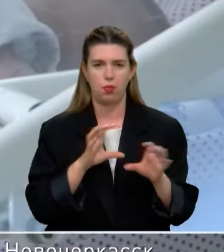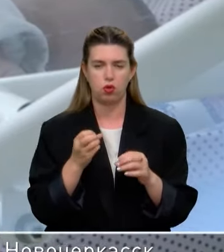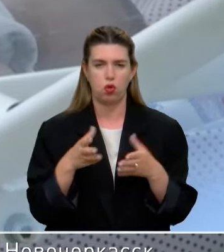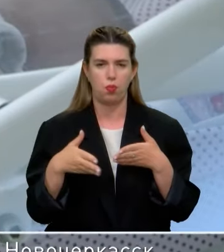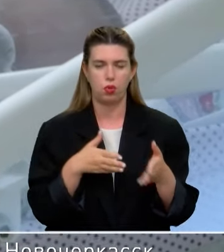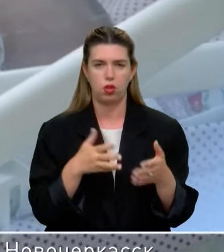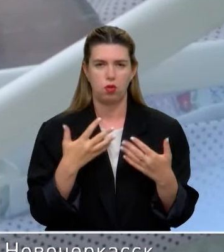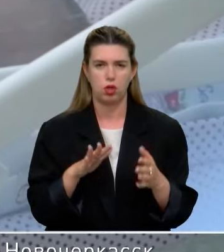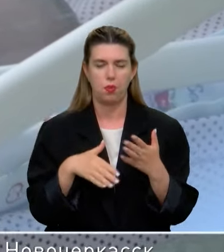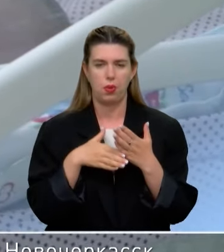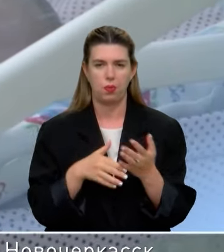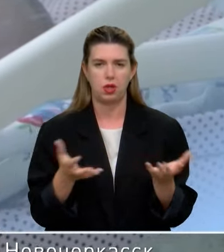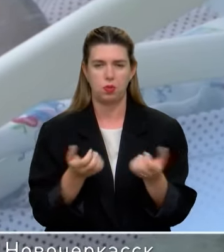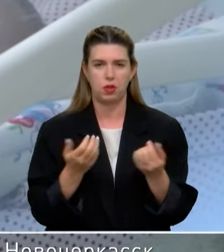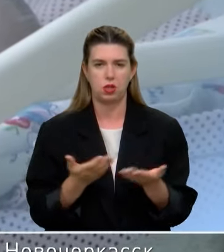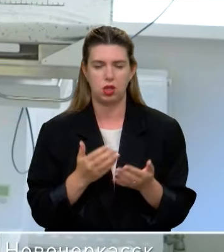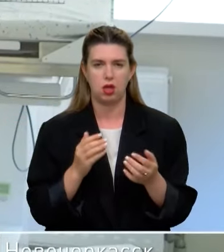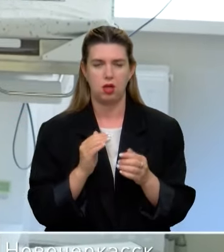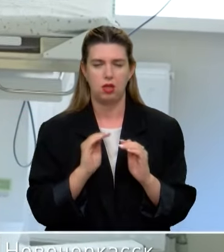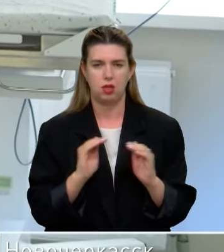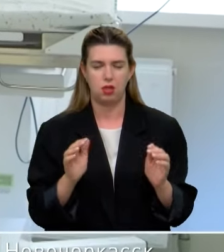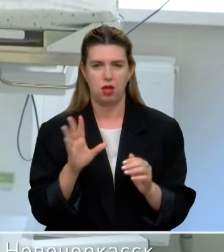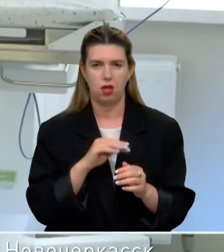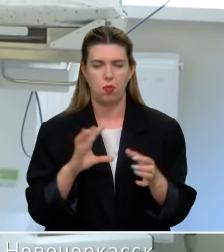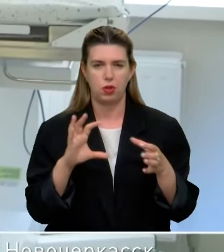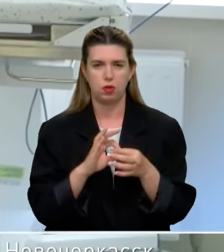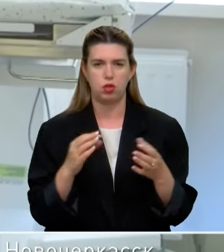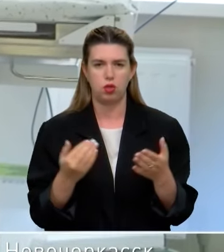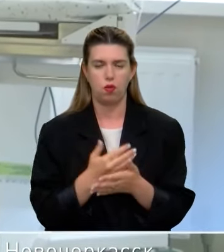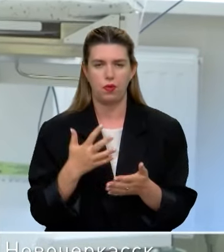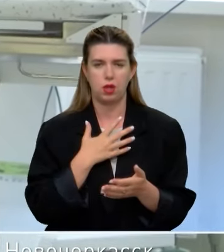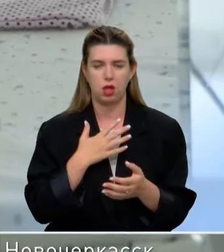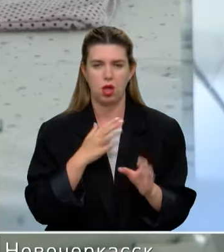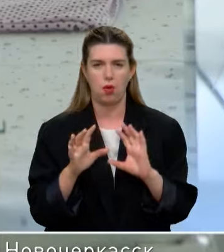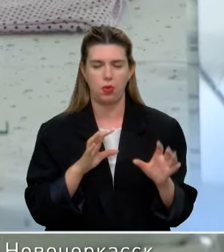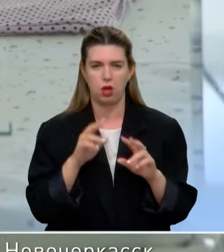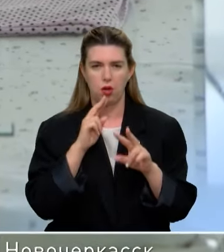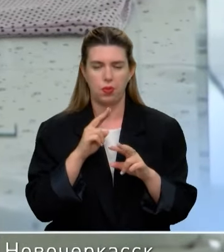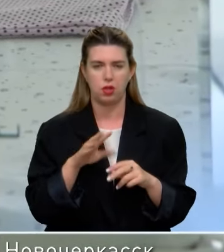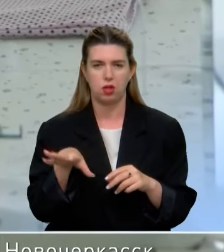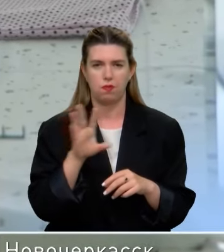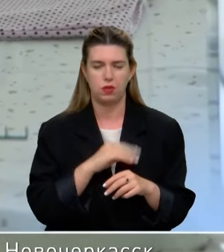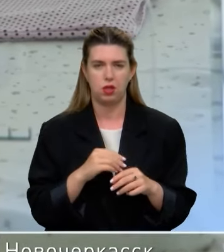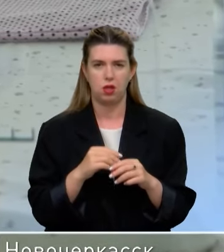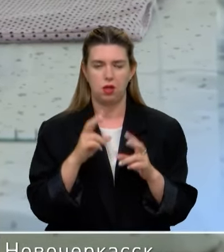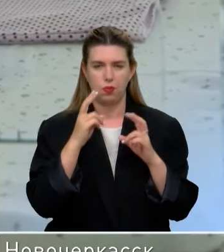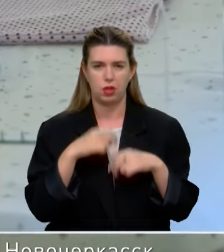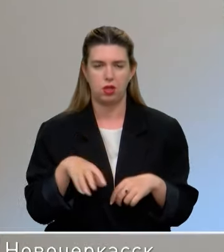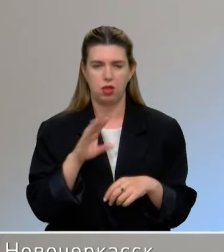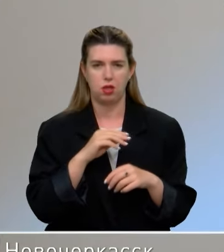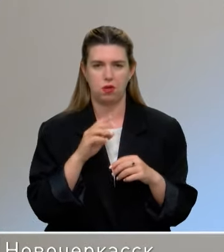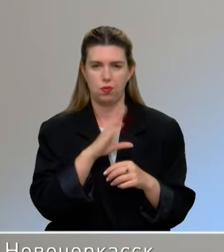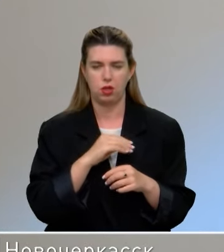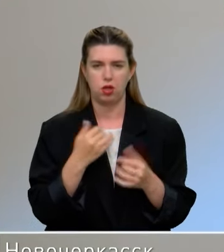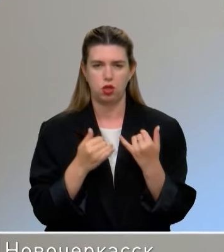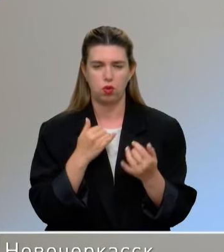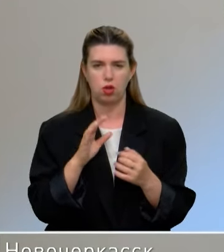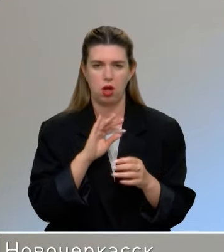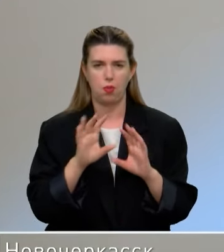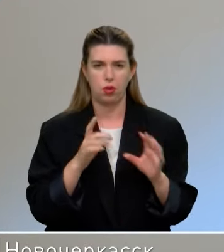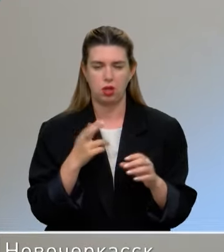пути но 10 уже помогают спасать жизнь малышей в отделении подключили новый дыхательный аппарат мониторы слежения неинвазивные системы диагностики желтух